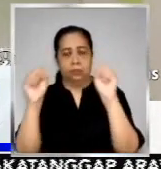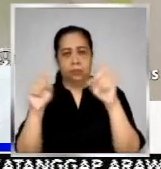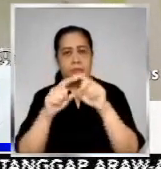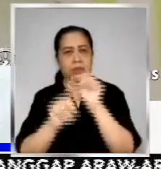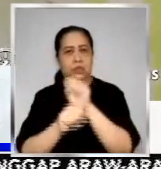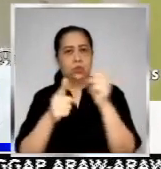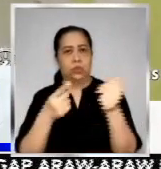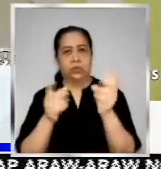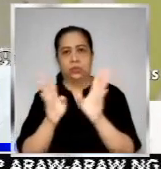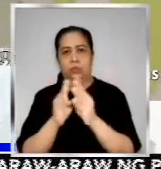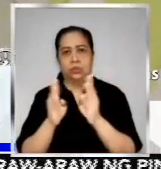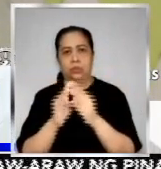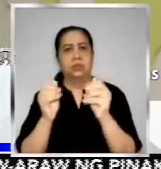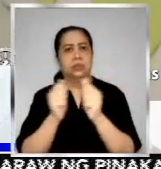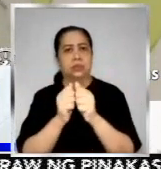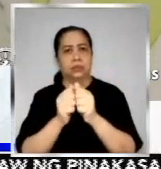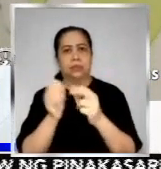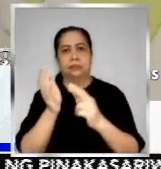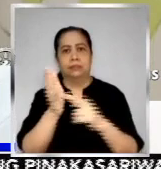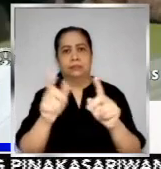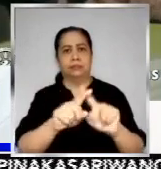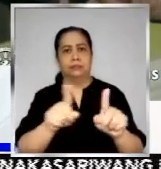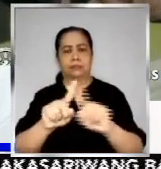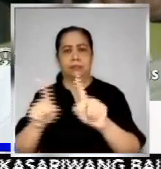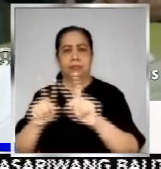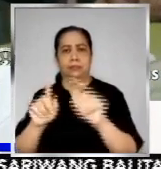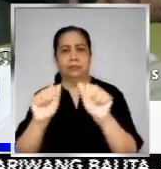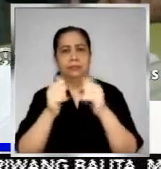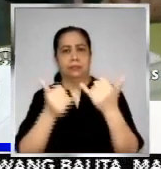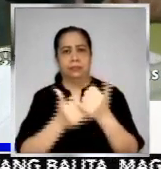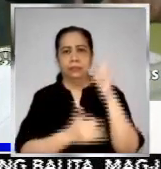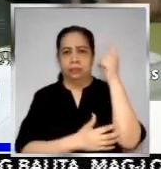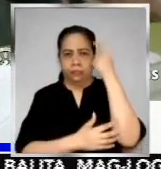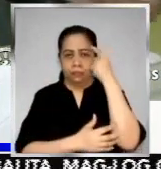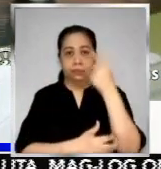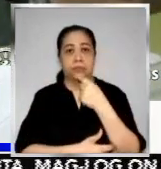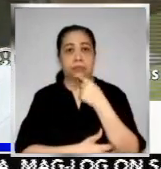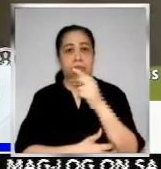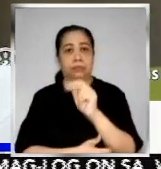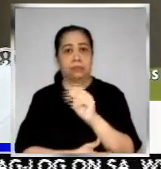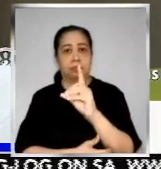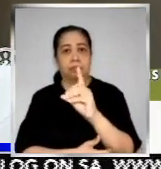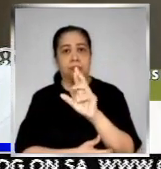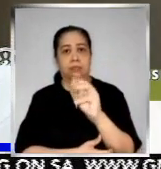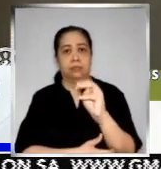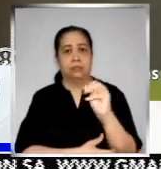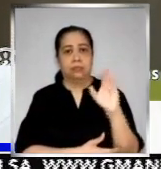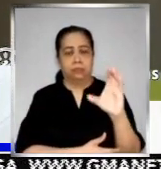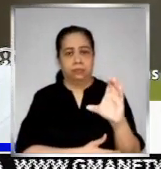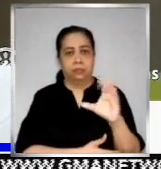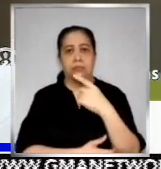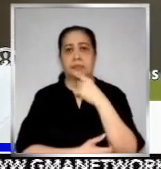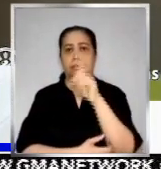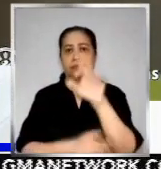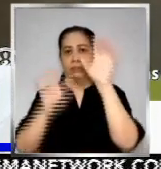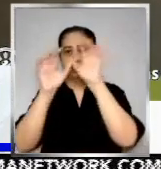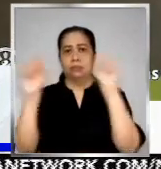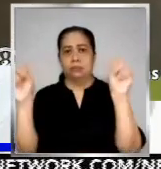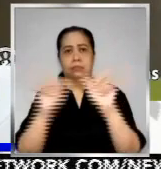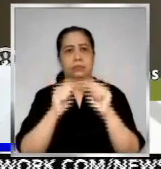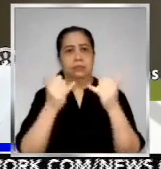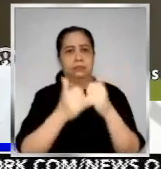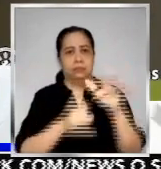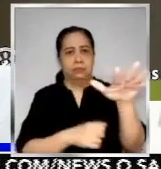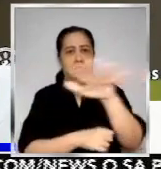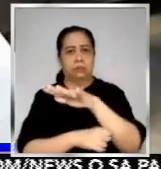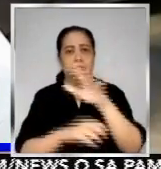ang mga kinatawan ng iba't ibang ahensya ng gobyerno. Ayon sa NDRRMC, inatasan ng Pangulo ang mga ahensya na magpaabot ng